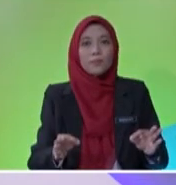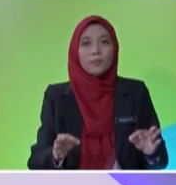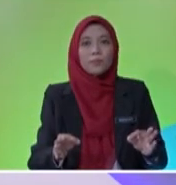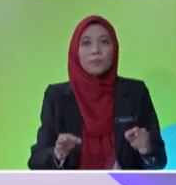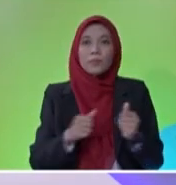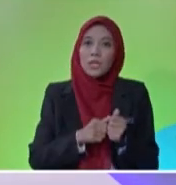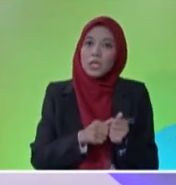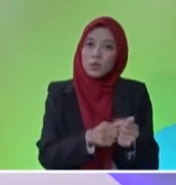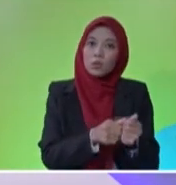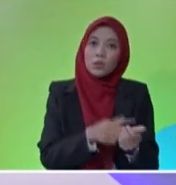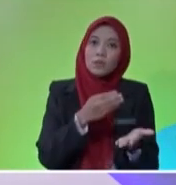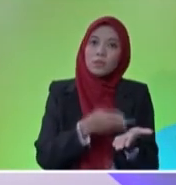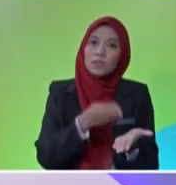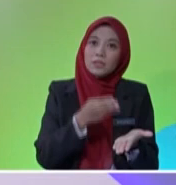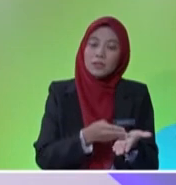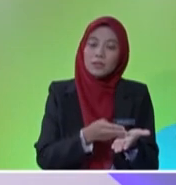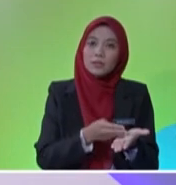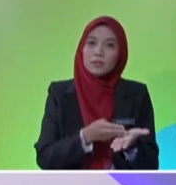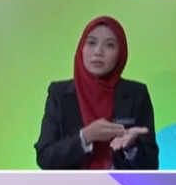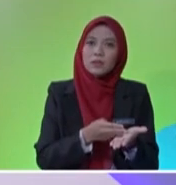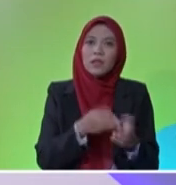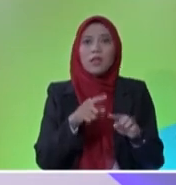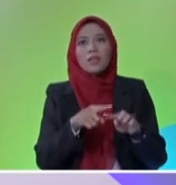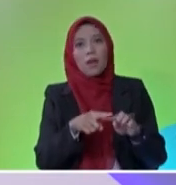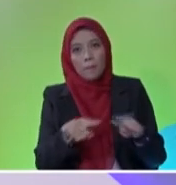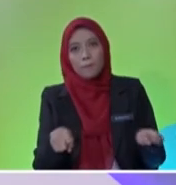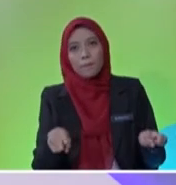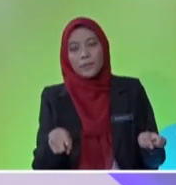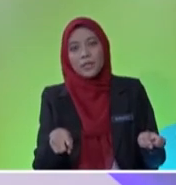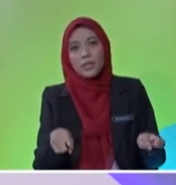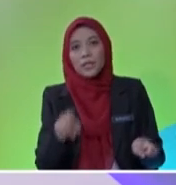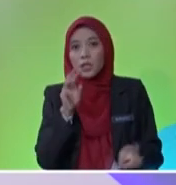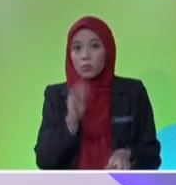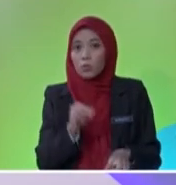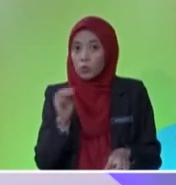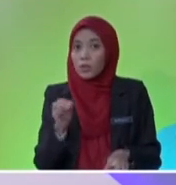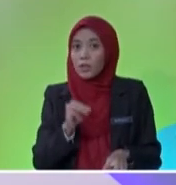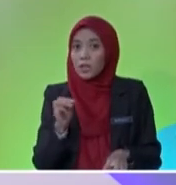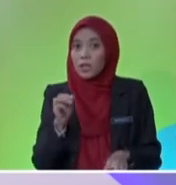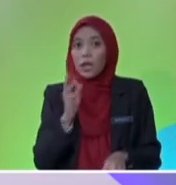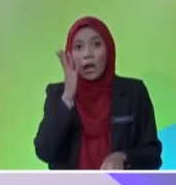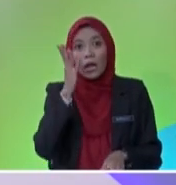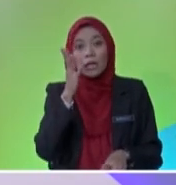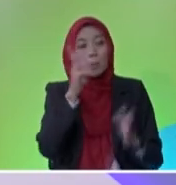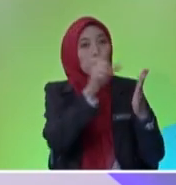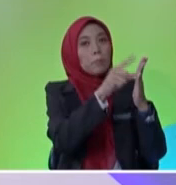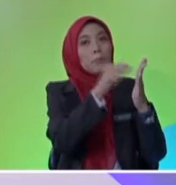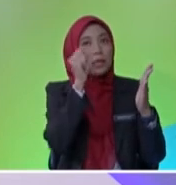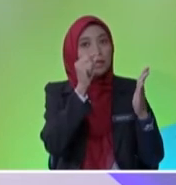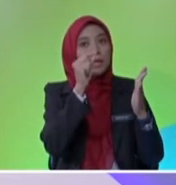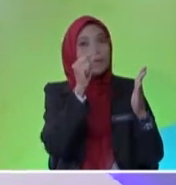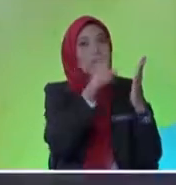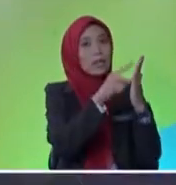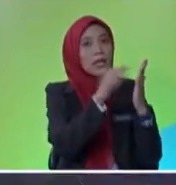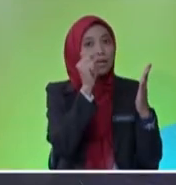perbincangan yang dibuat tapi di sini ya Mira ini gua murid Akademi pilih berdasarkan bola warna